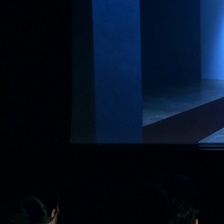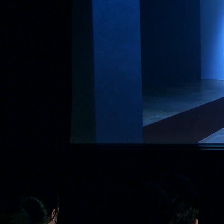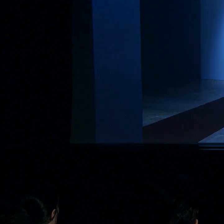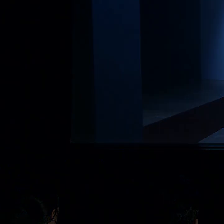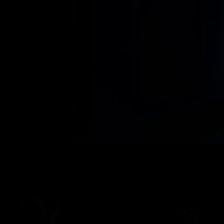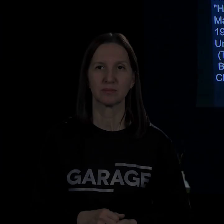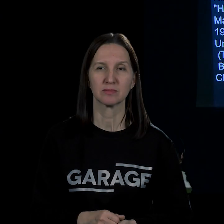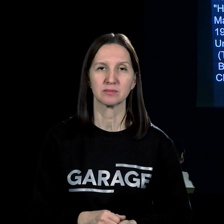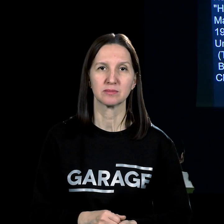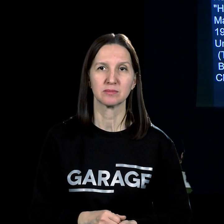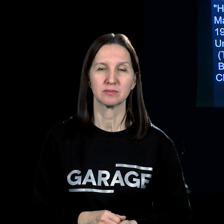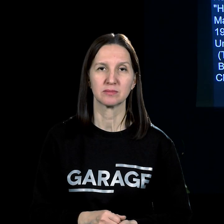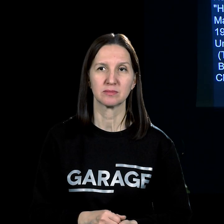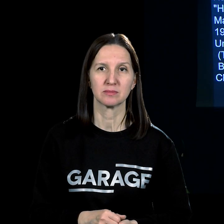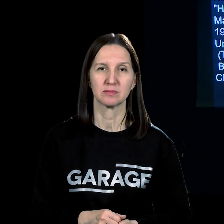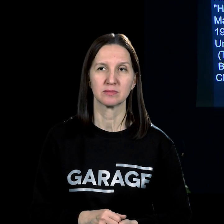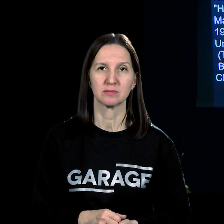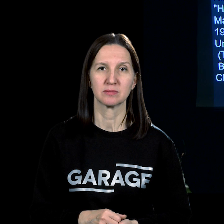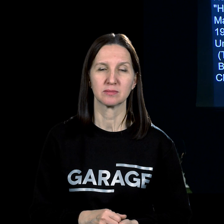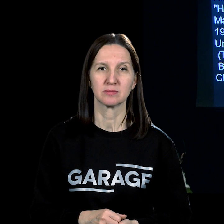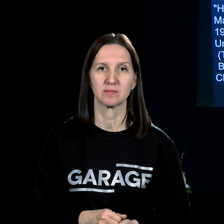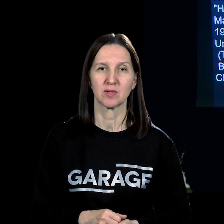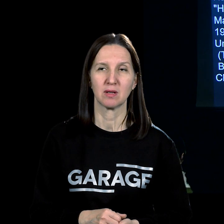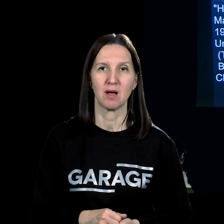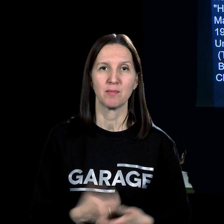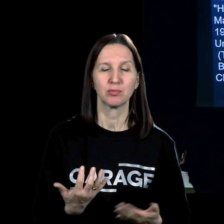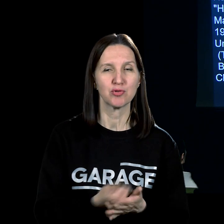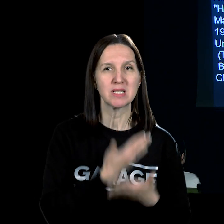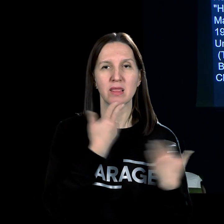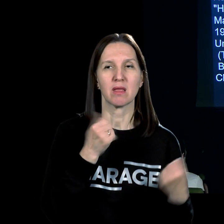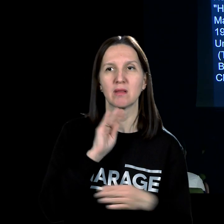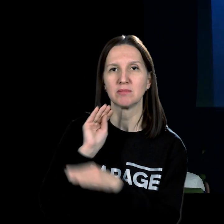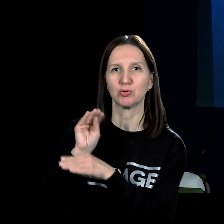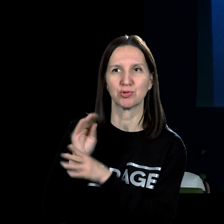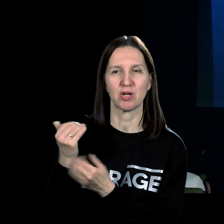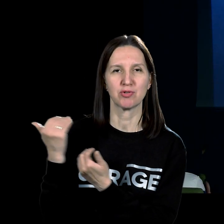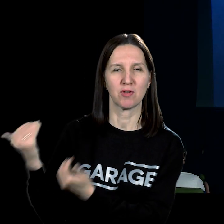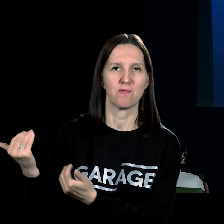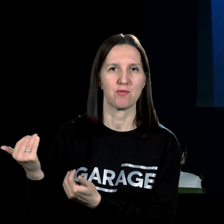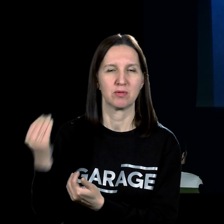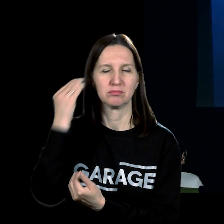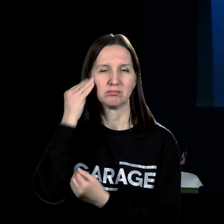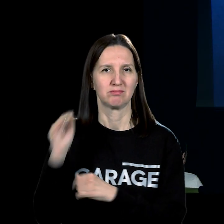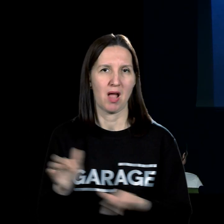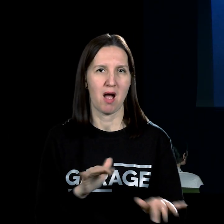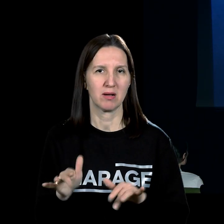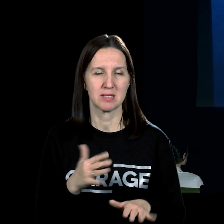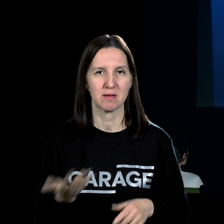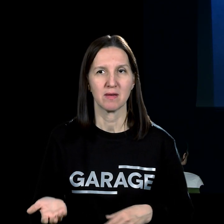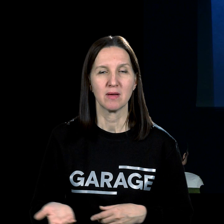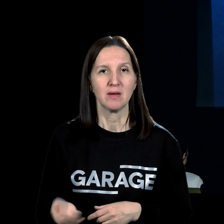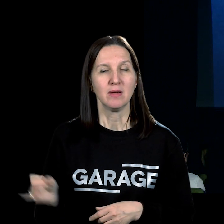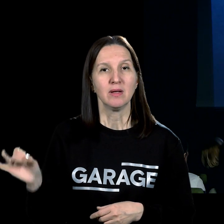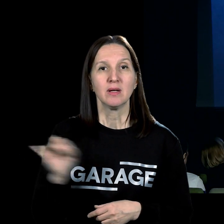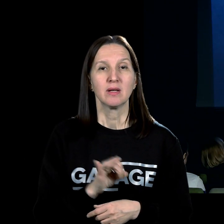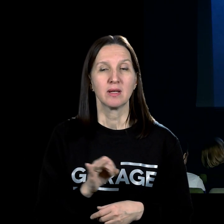галстуком. Не которые осуждающих его вот это самое типарча, где абсолютно,